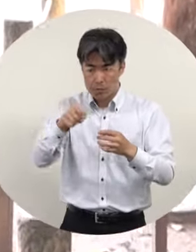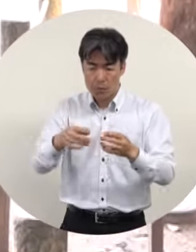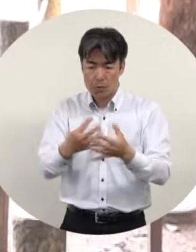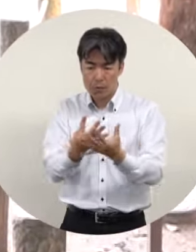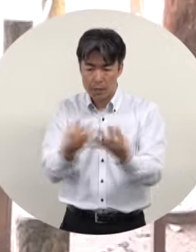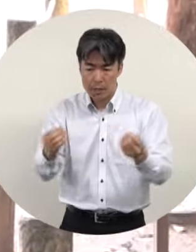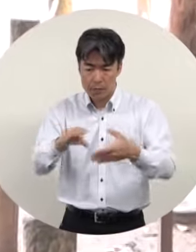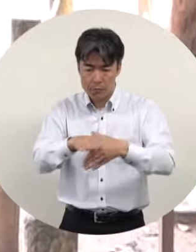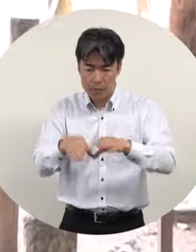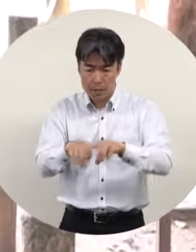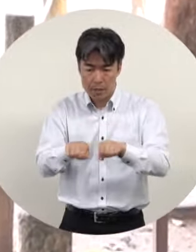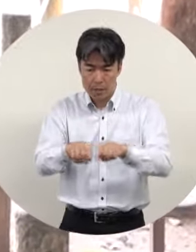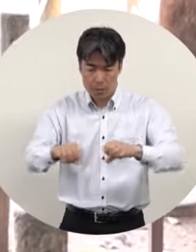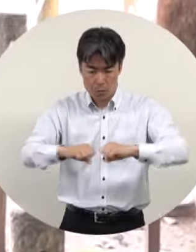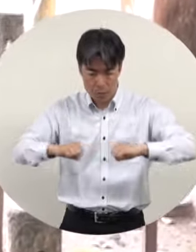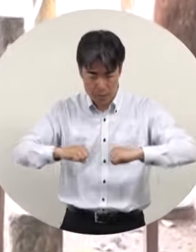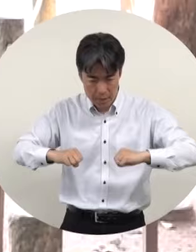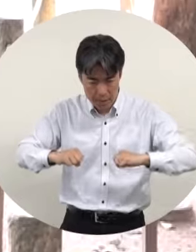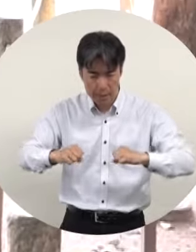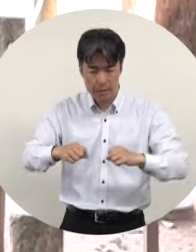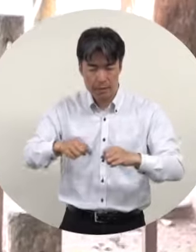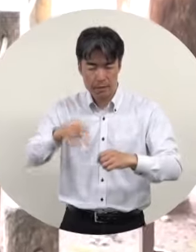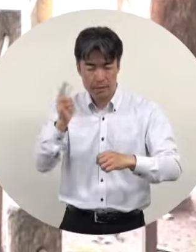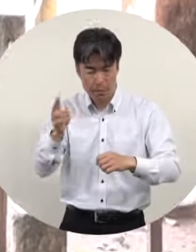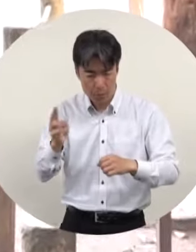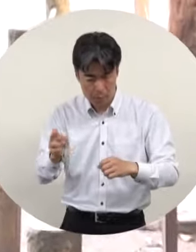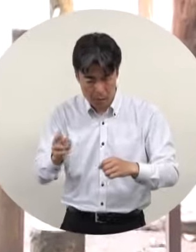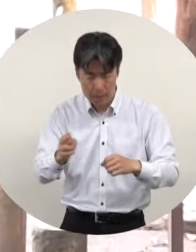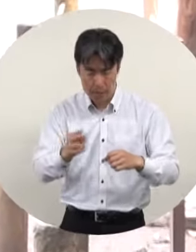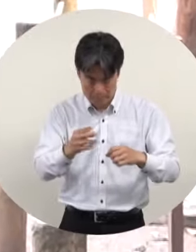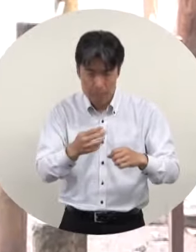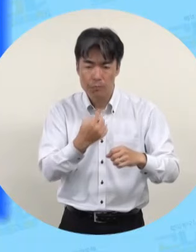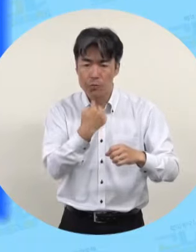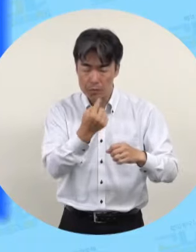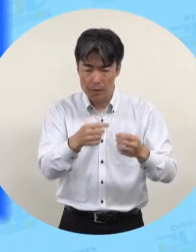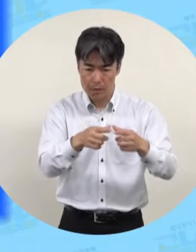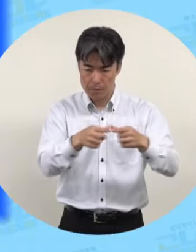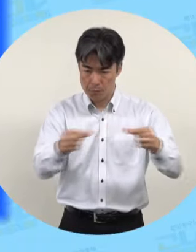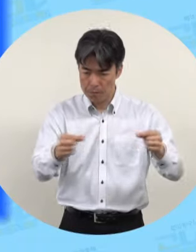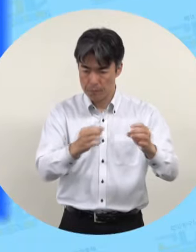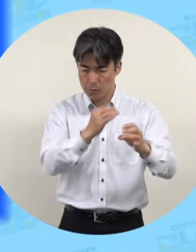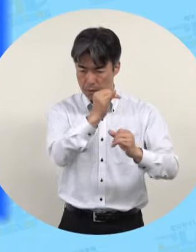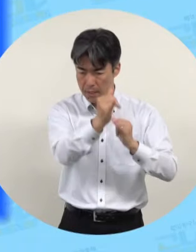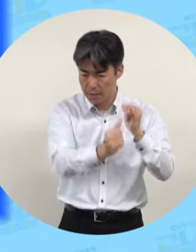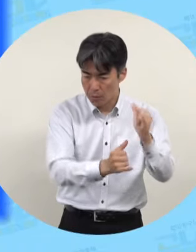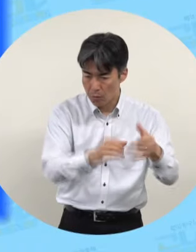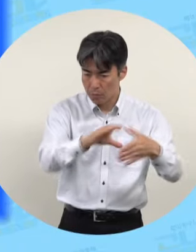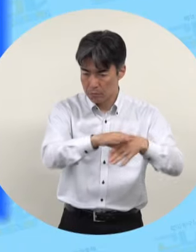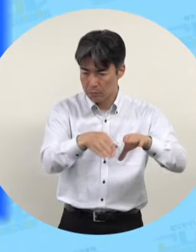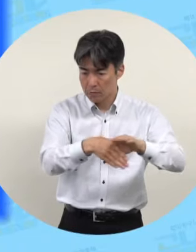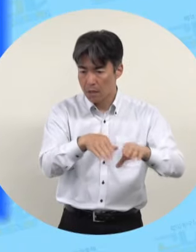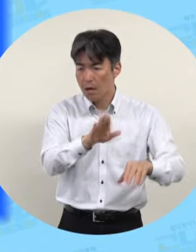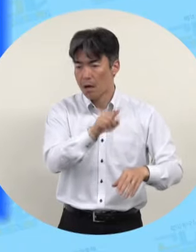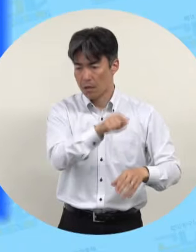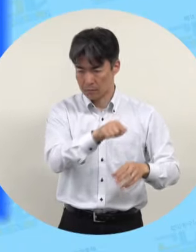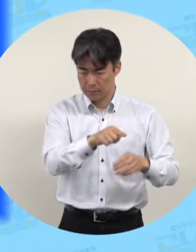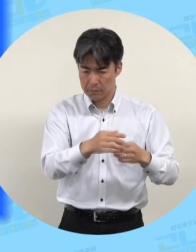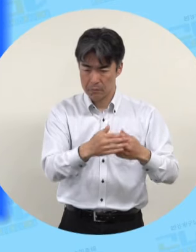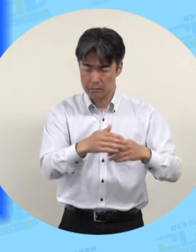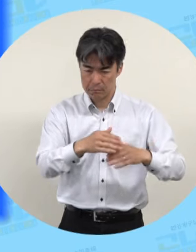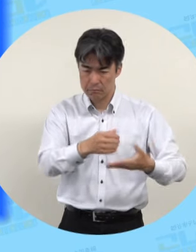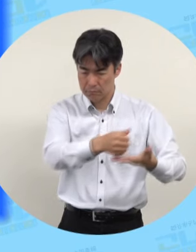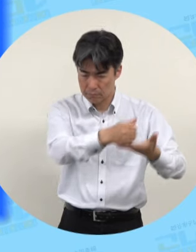生ができますように、そのことも思いながら、しかし日本の伝統文化も大事